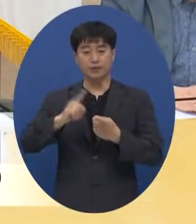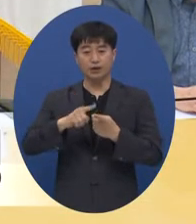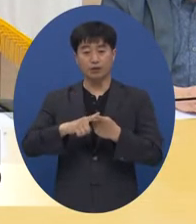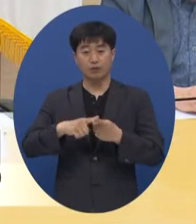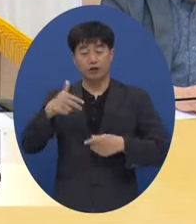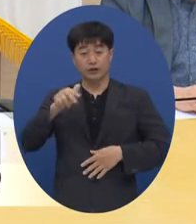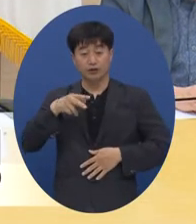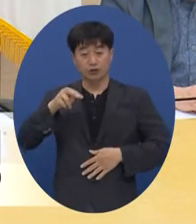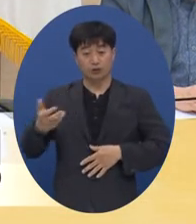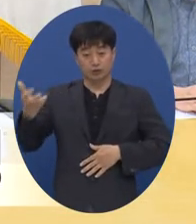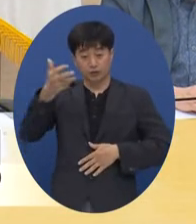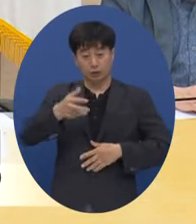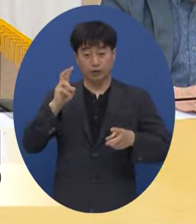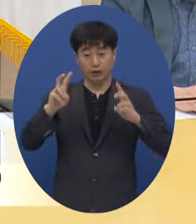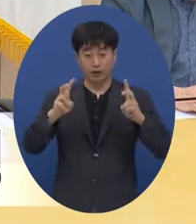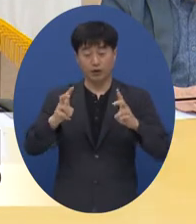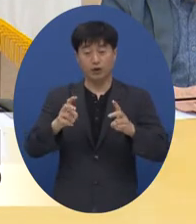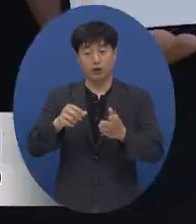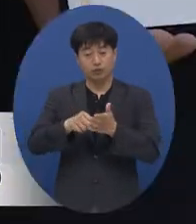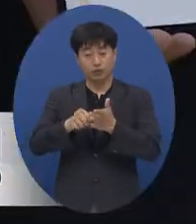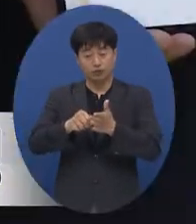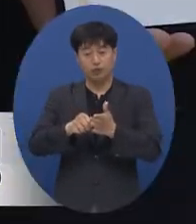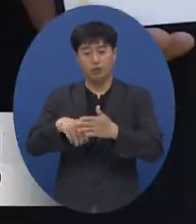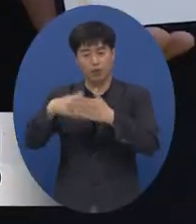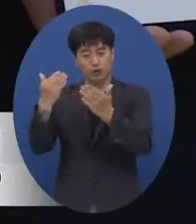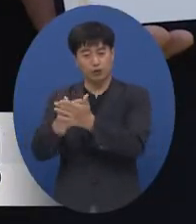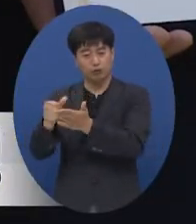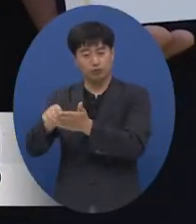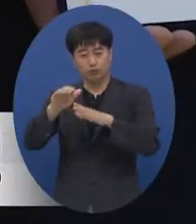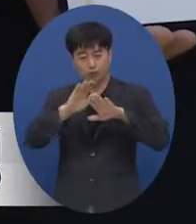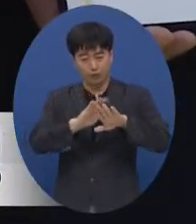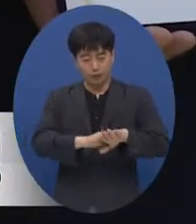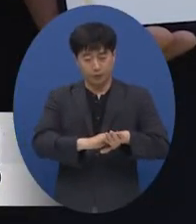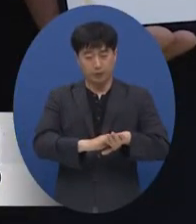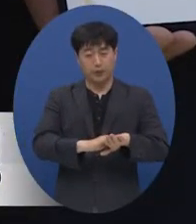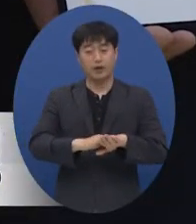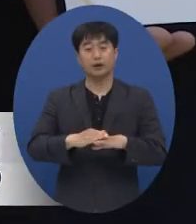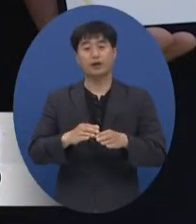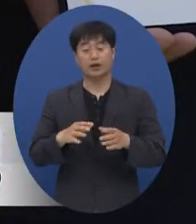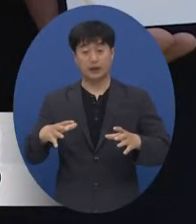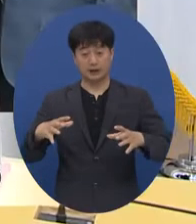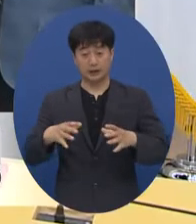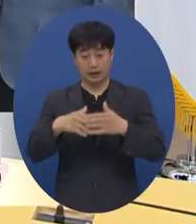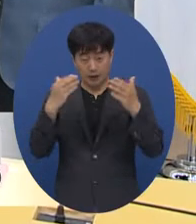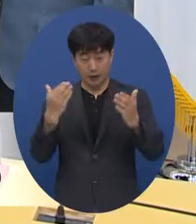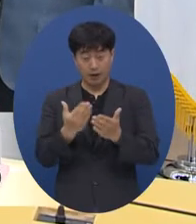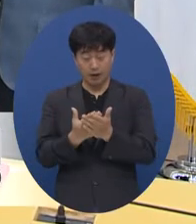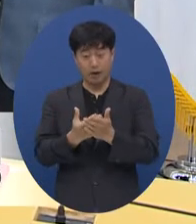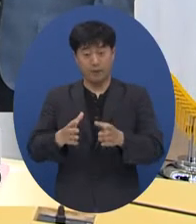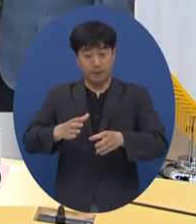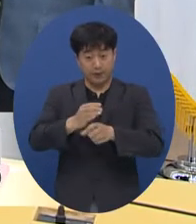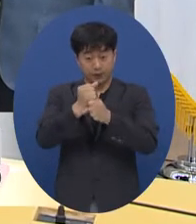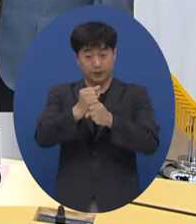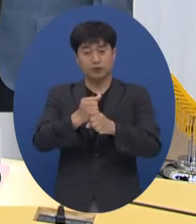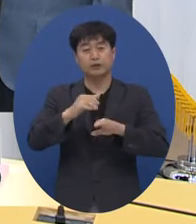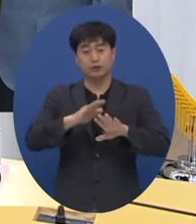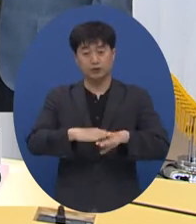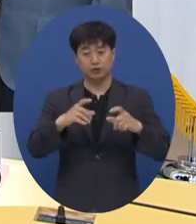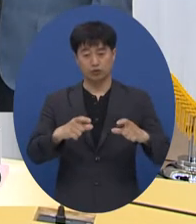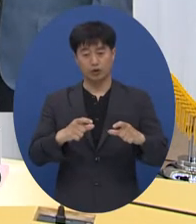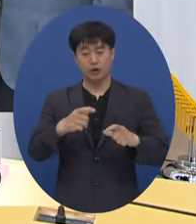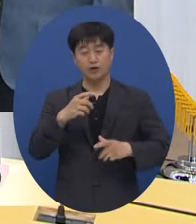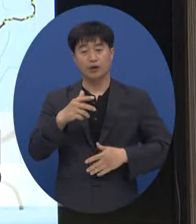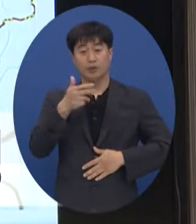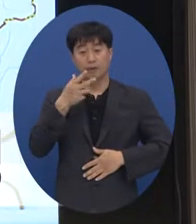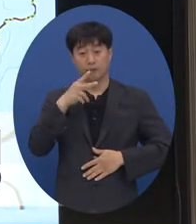따라 개성공단 입주기업들의 생산용 원자재와 완제품을 보관할 분류 시설과 팬 매장을 갖춘 복합 물류 단지가 파주시 탄현면 에